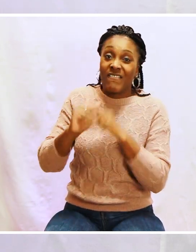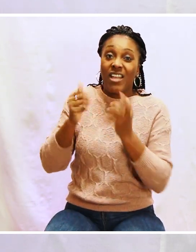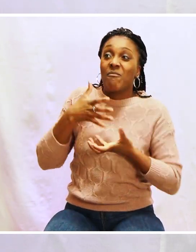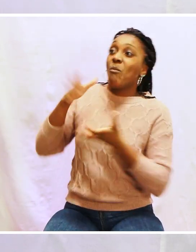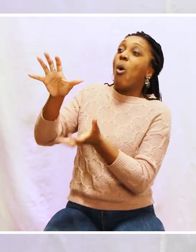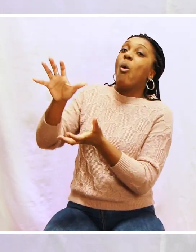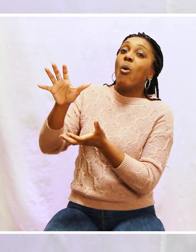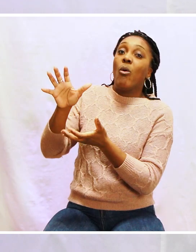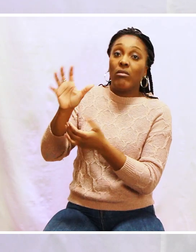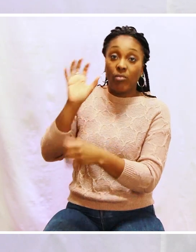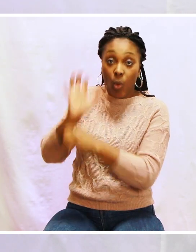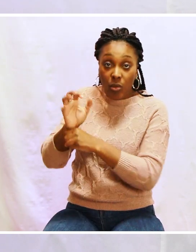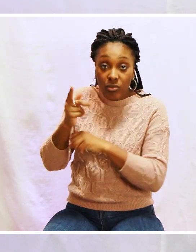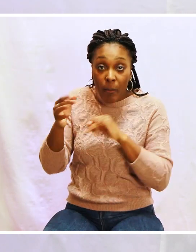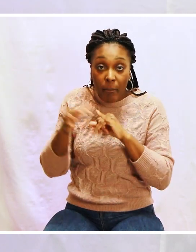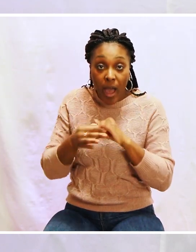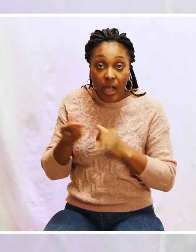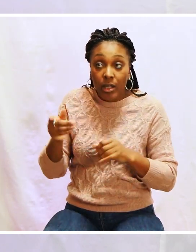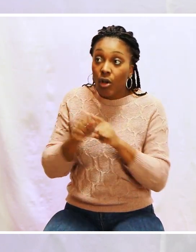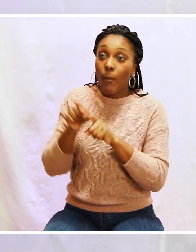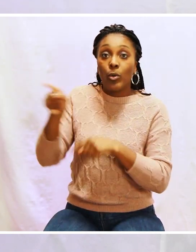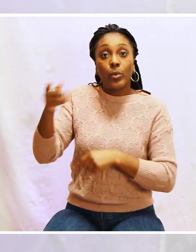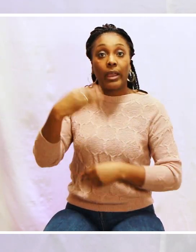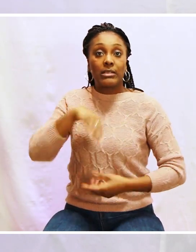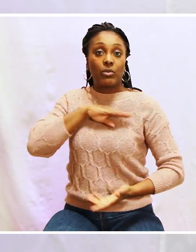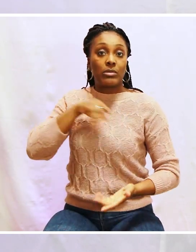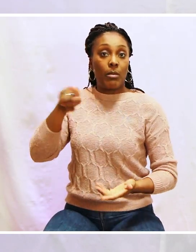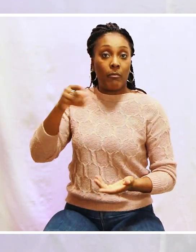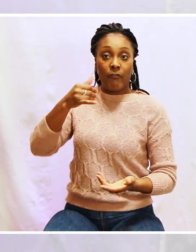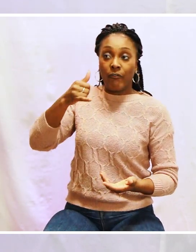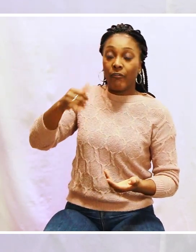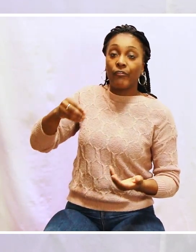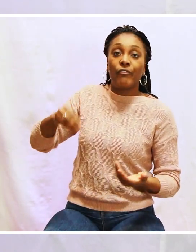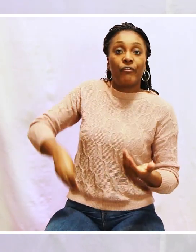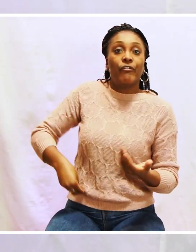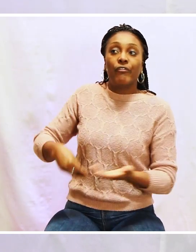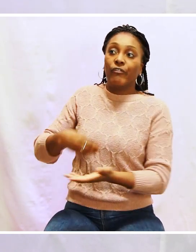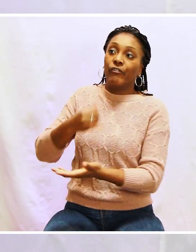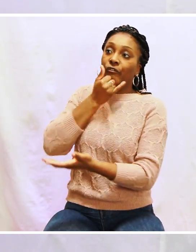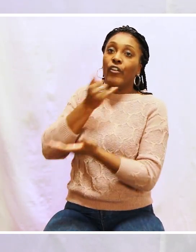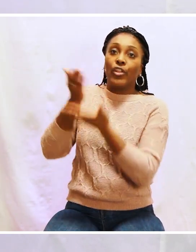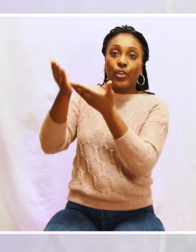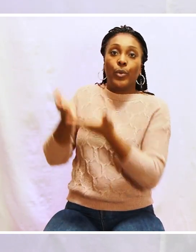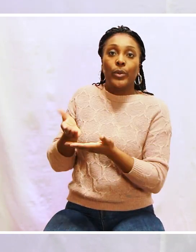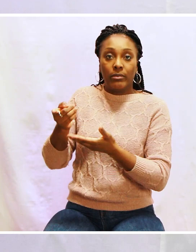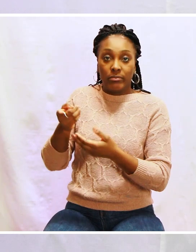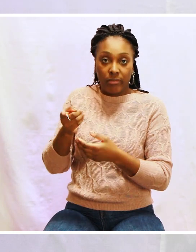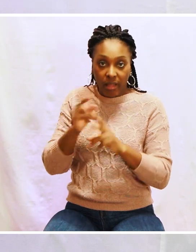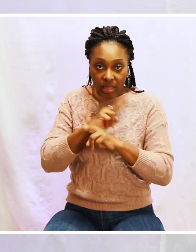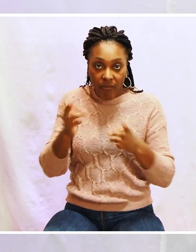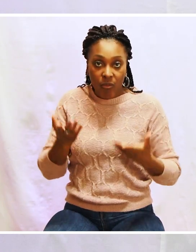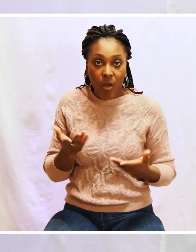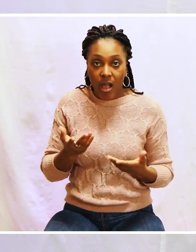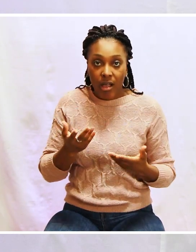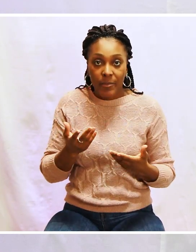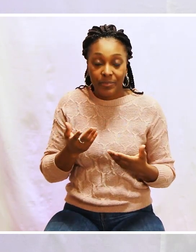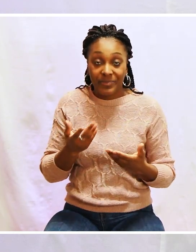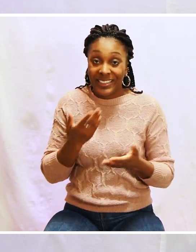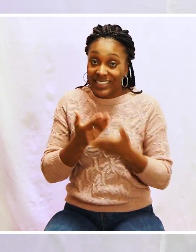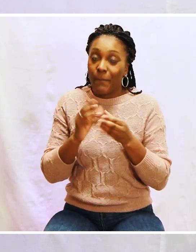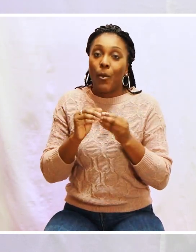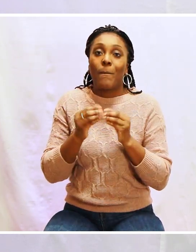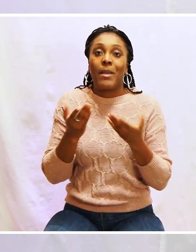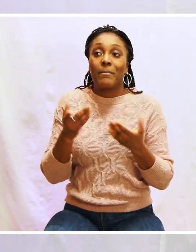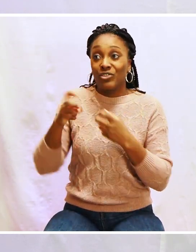manières. Elle s'attaque à son mari comme si c'était lui le responsable. Donc elle a besoin d'un bouc émissaire, mais on voit que ça ne change pas son état d'esprit,